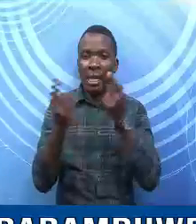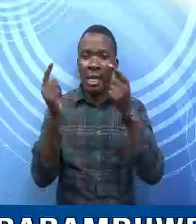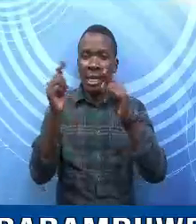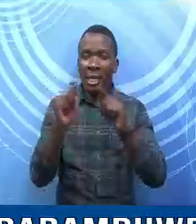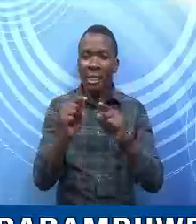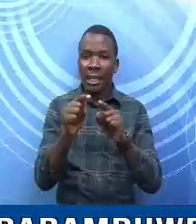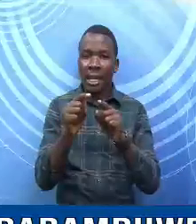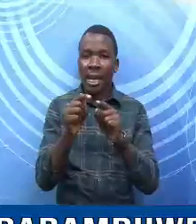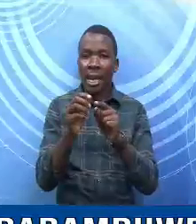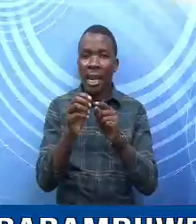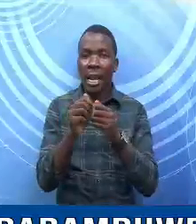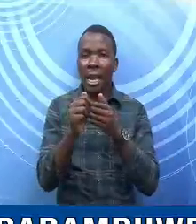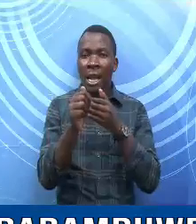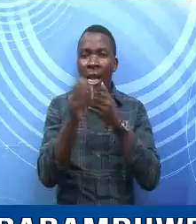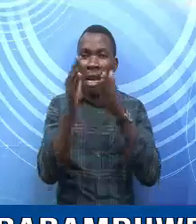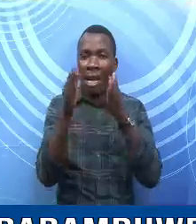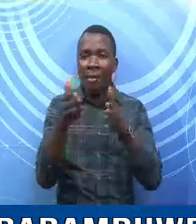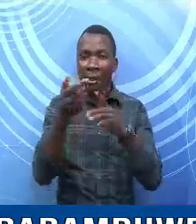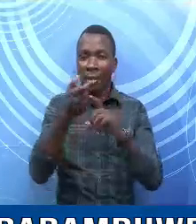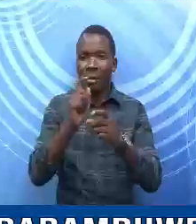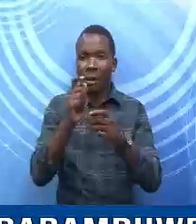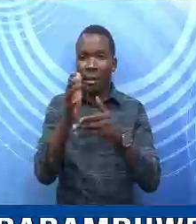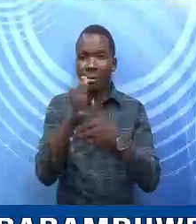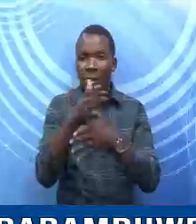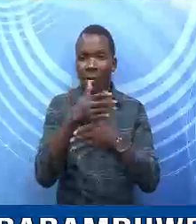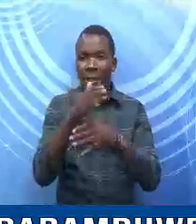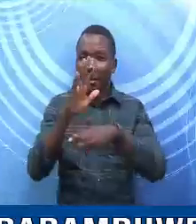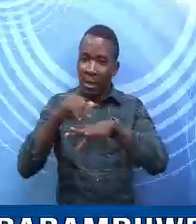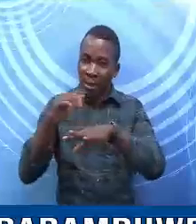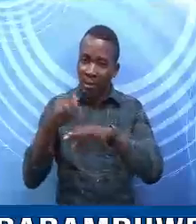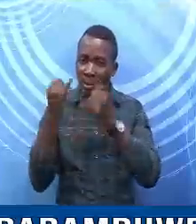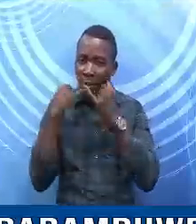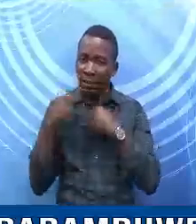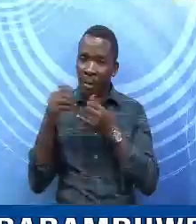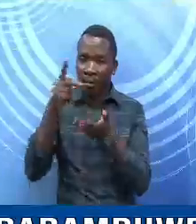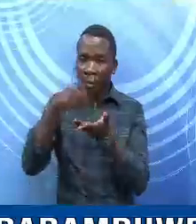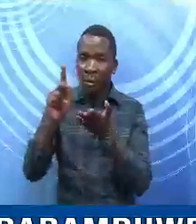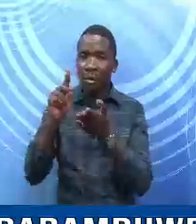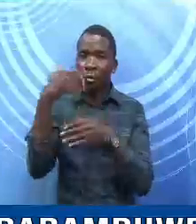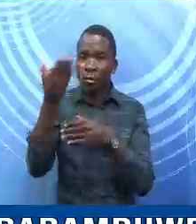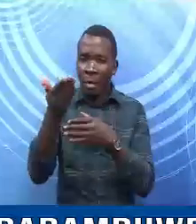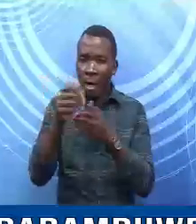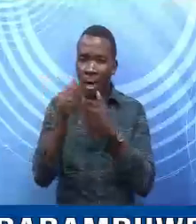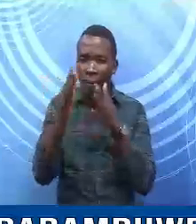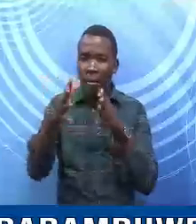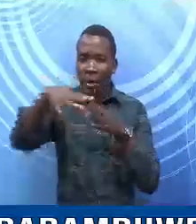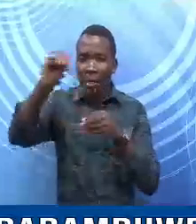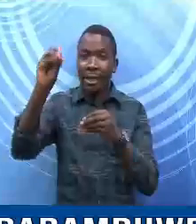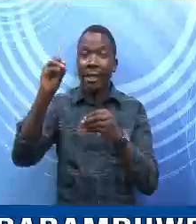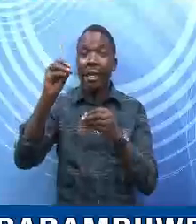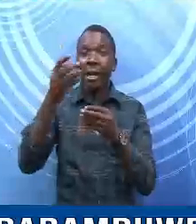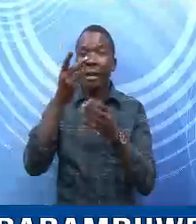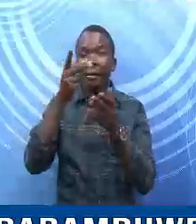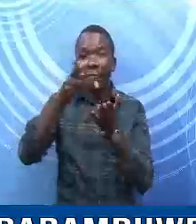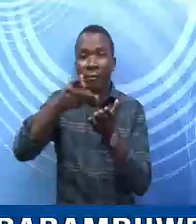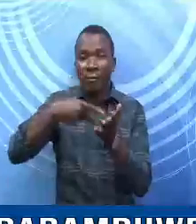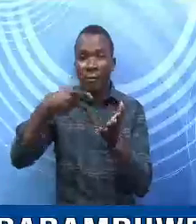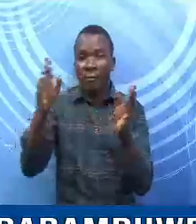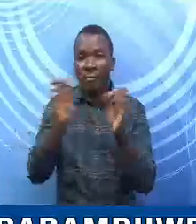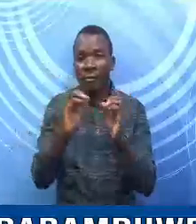abayobozi bo muri minisiteri badutumaho ngo bagiye kutwishyura, bamara kugenda bigaherera iyo haza umuvunyi aje kubaza ibibazo biri mu